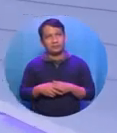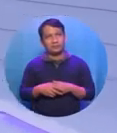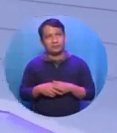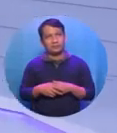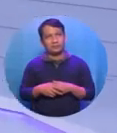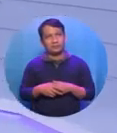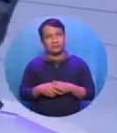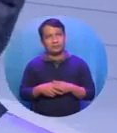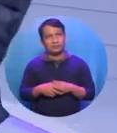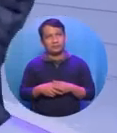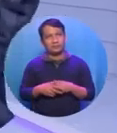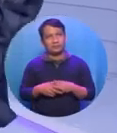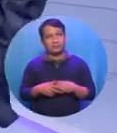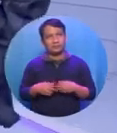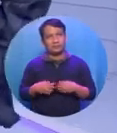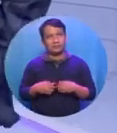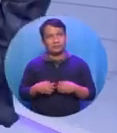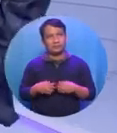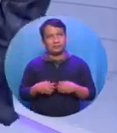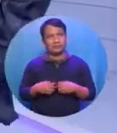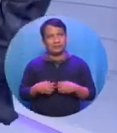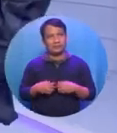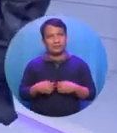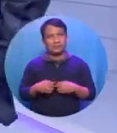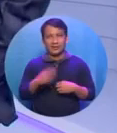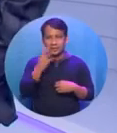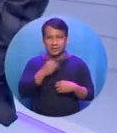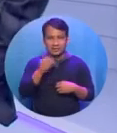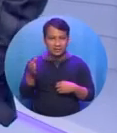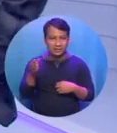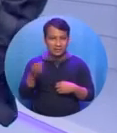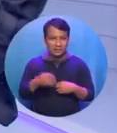ma'am. Ikaw ba si, sino ka?